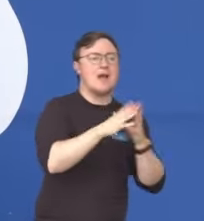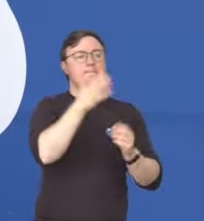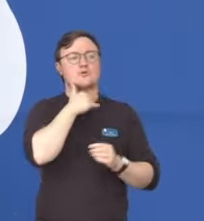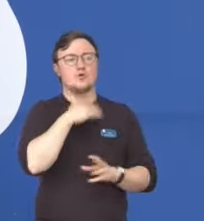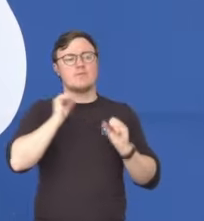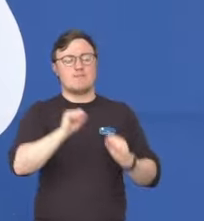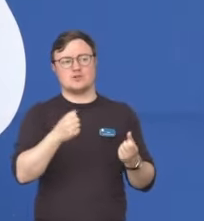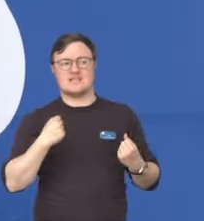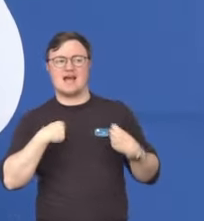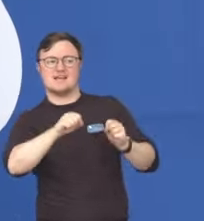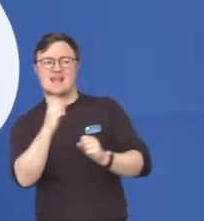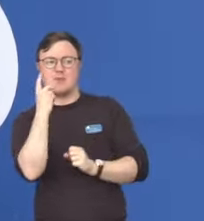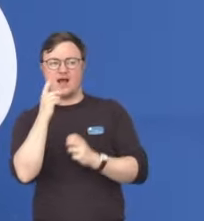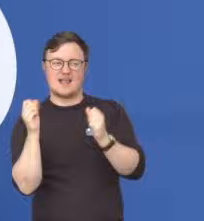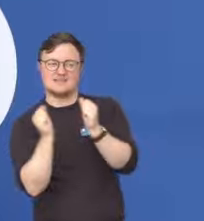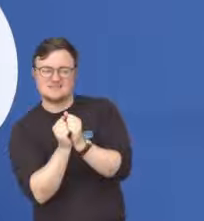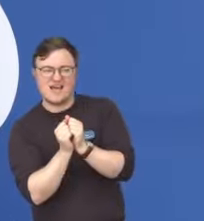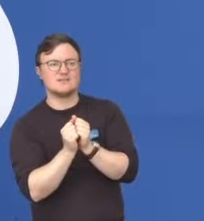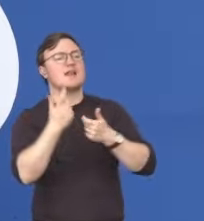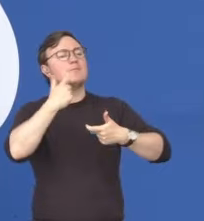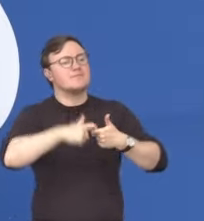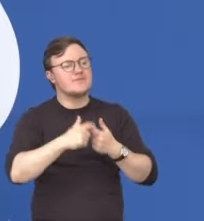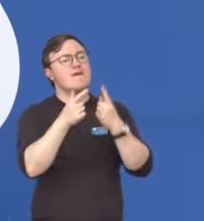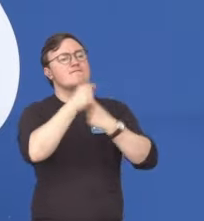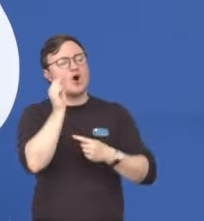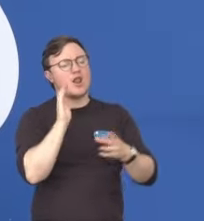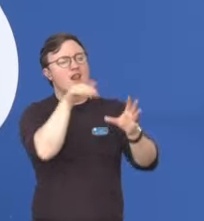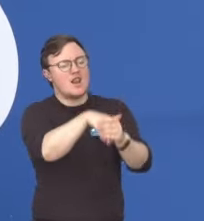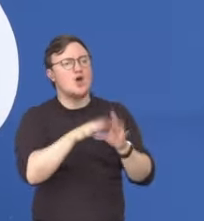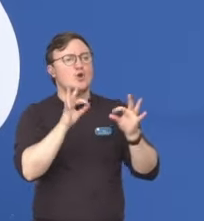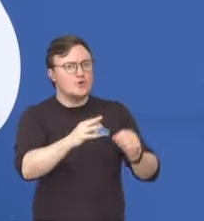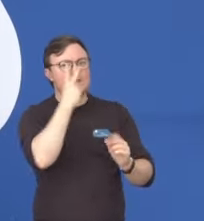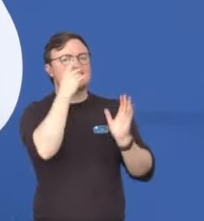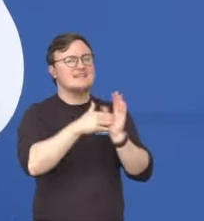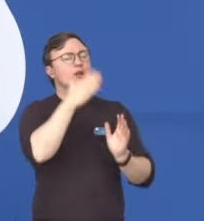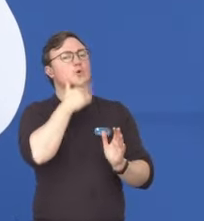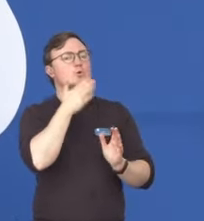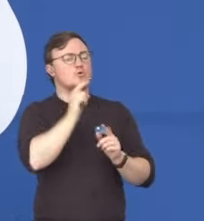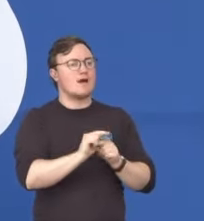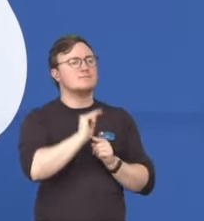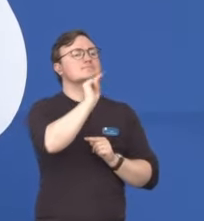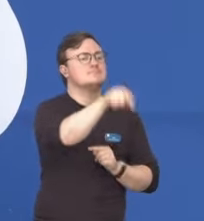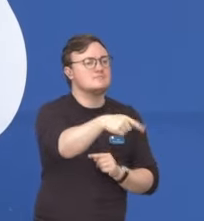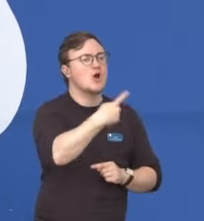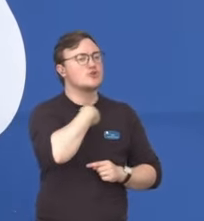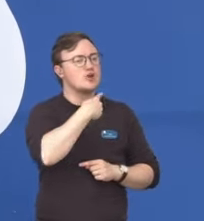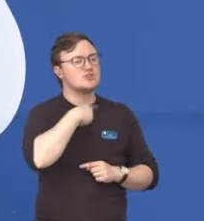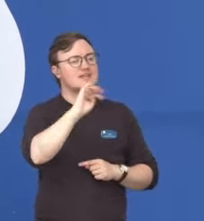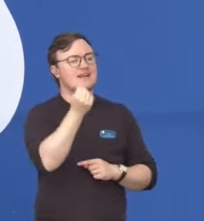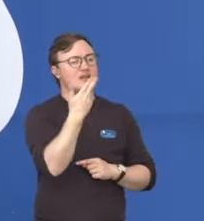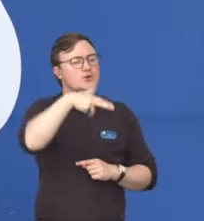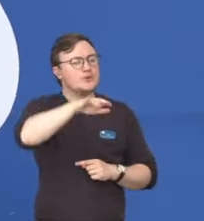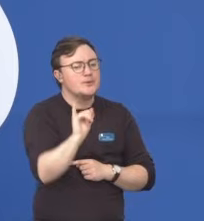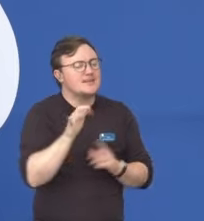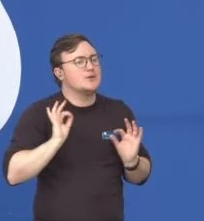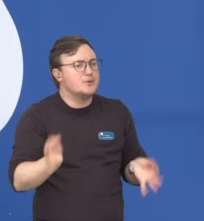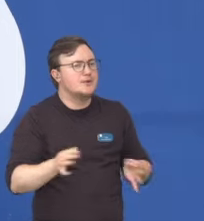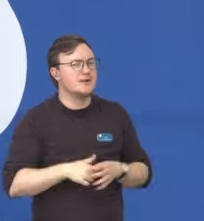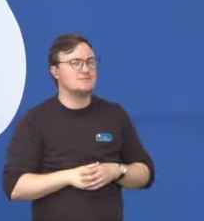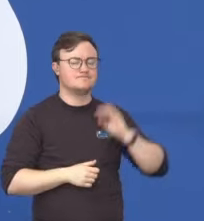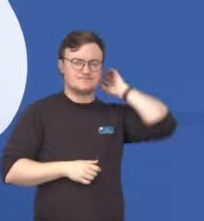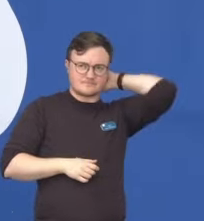engagera sig mer. Men om vi fokuserar på valdeltagande då, hur ska vi få dem att gå till valurnorna innan och på den 9 juni enligt MUF? Mm.